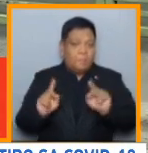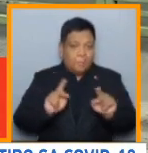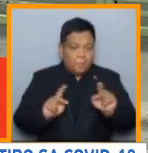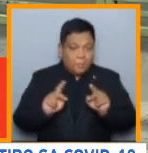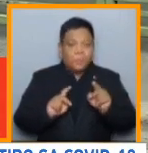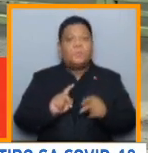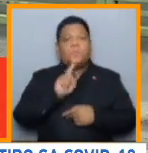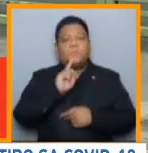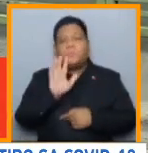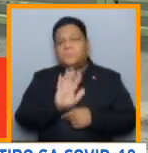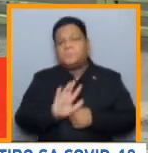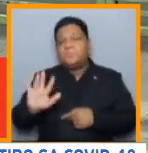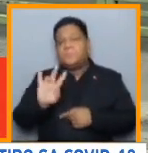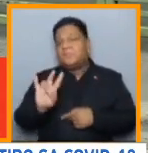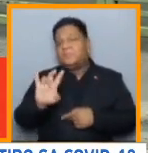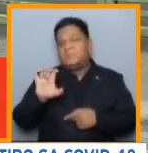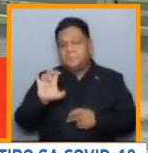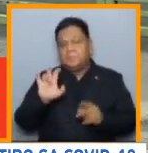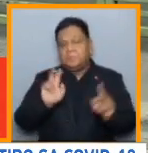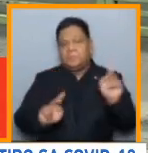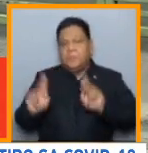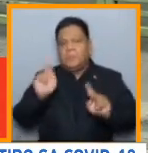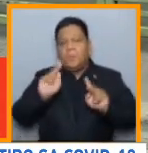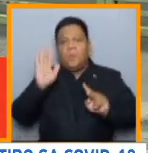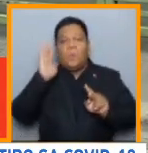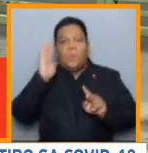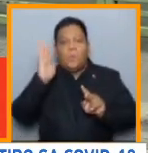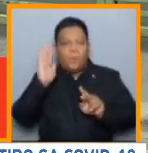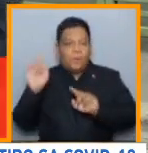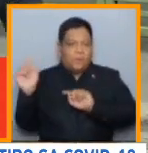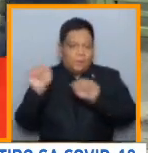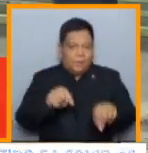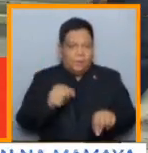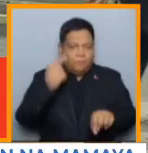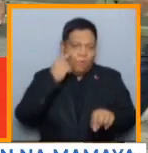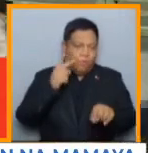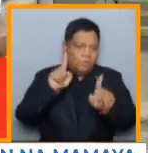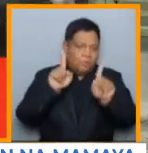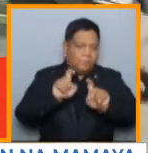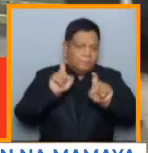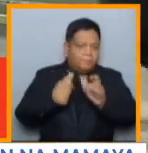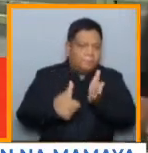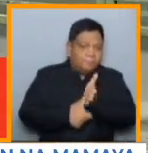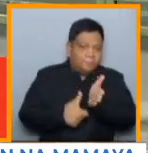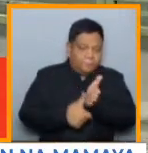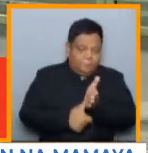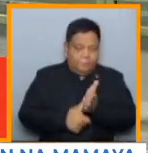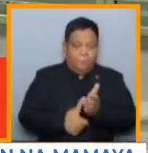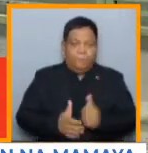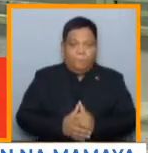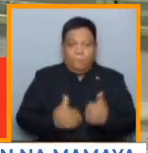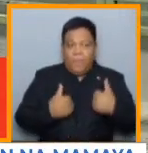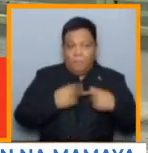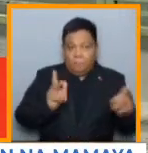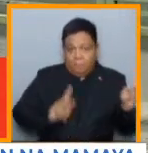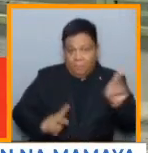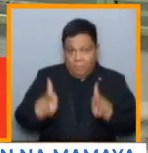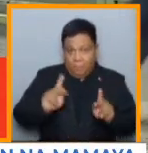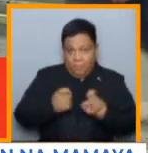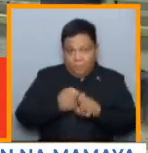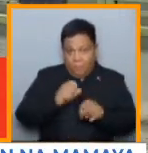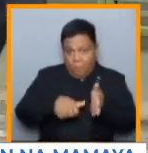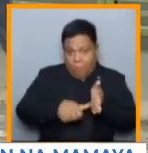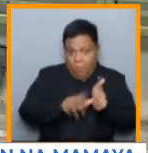inaasahan na makikiisa sa mock elections dito sa eskwelahan. Bukod naman sa mga taga-COMELEC, meron na akong mga nakita doon sa loob nitong eskwelahan